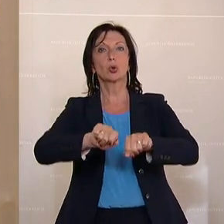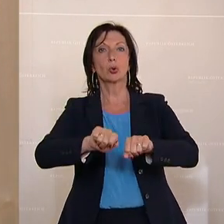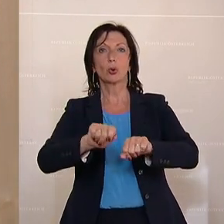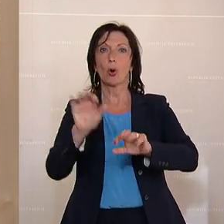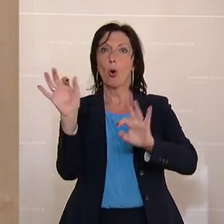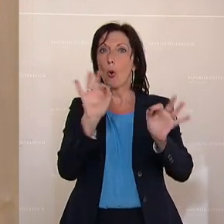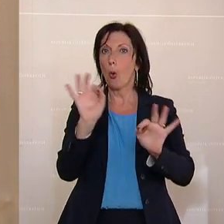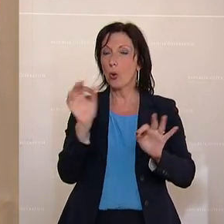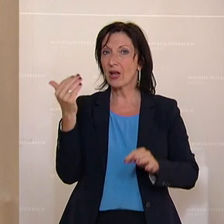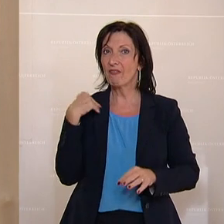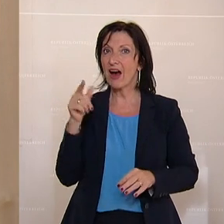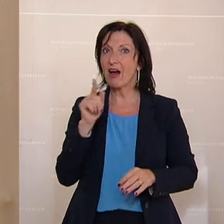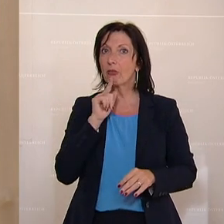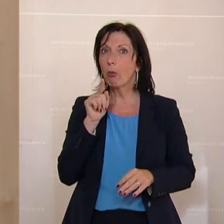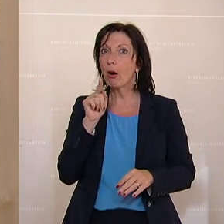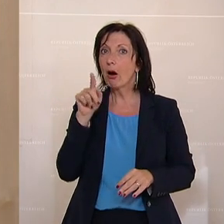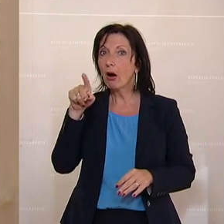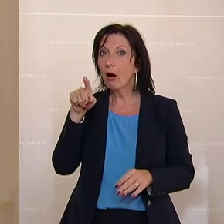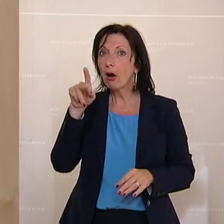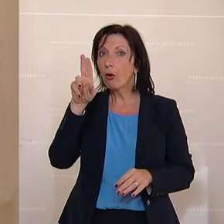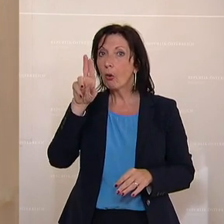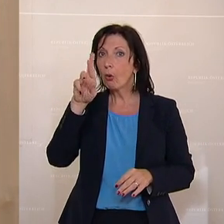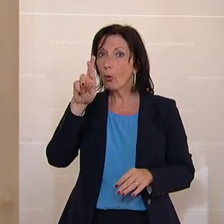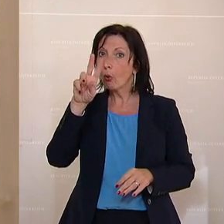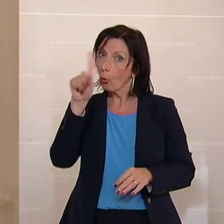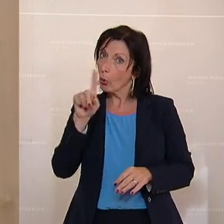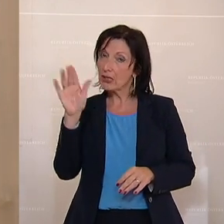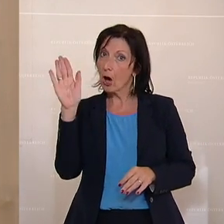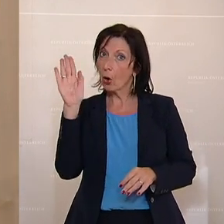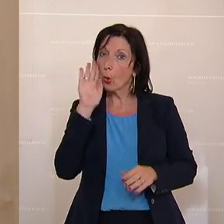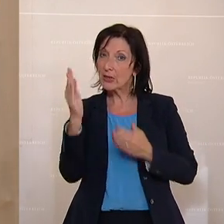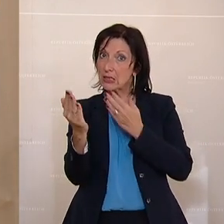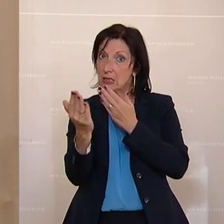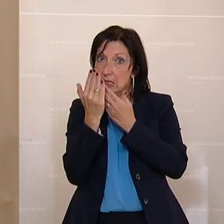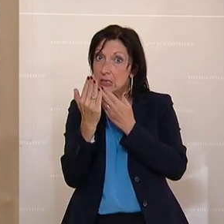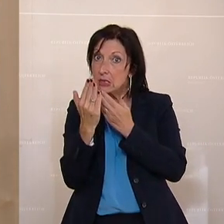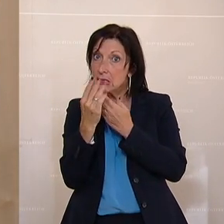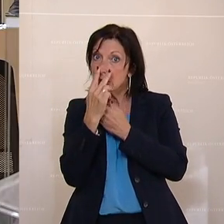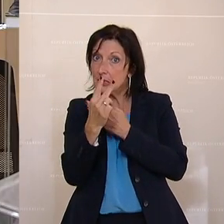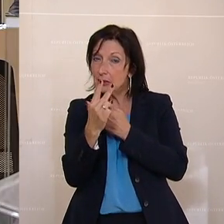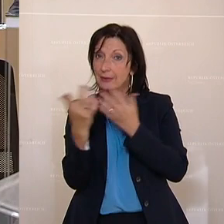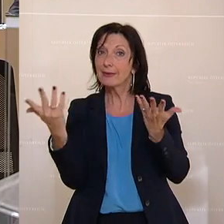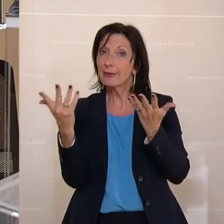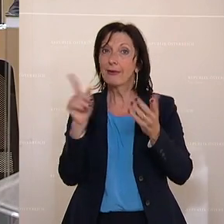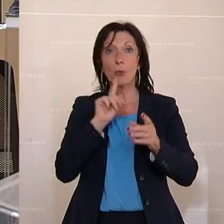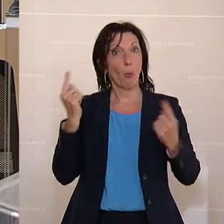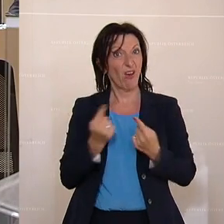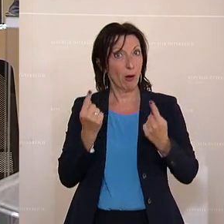kurzsichtig, einer der vielen populistischen PR-Gags zur richtigen Zeit, Betrug auch hier am